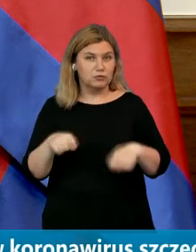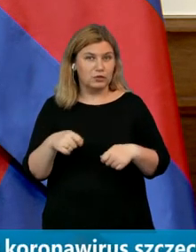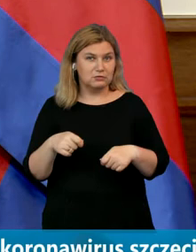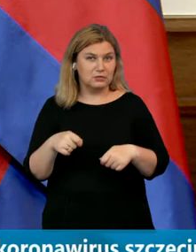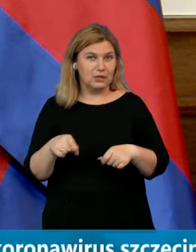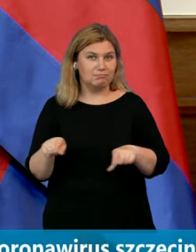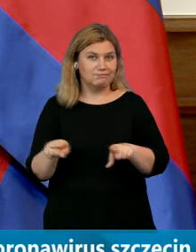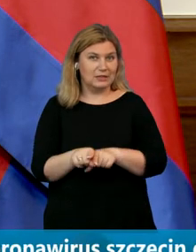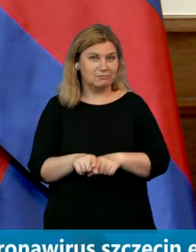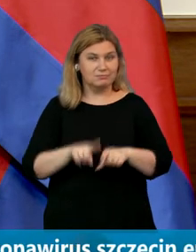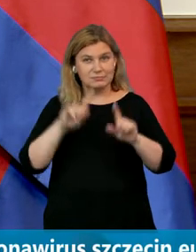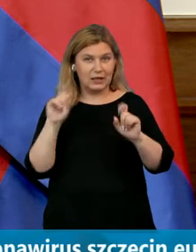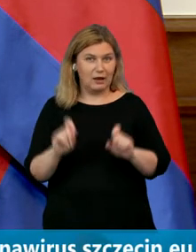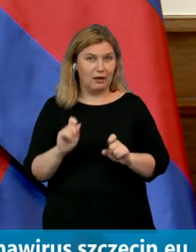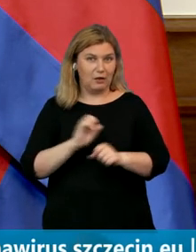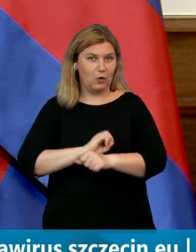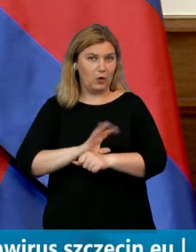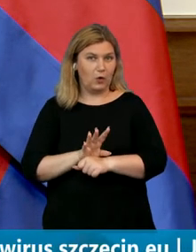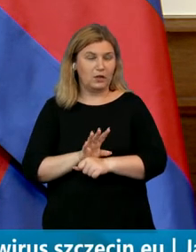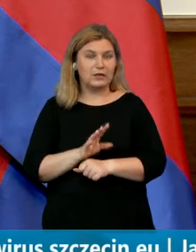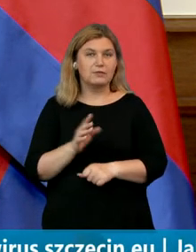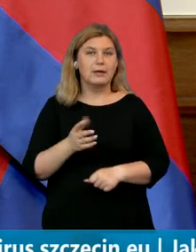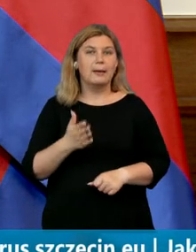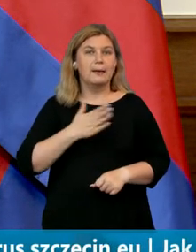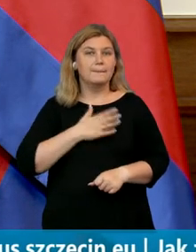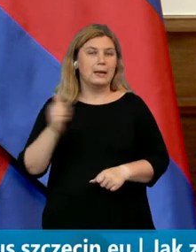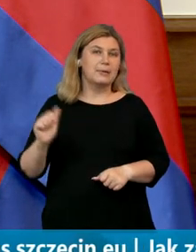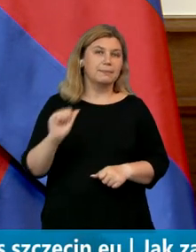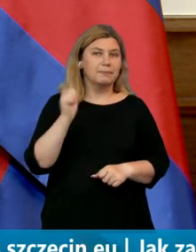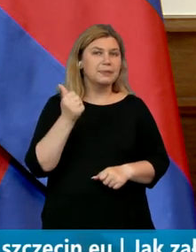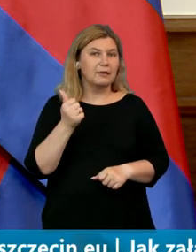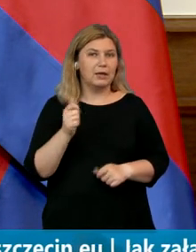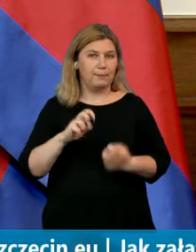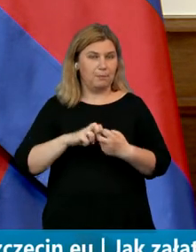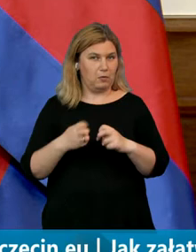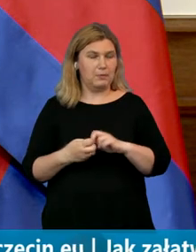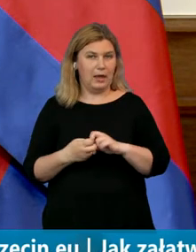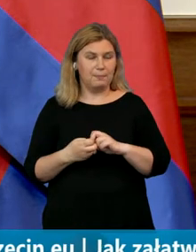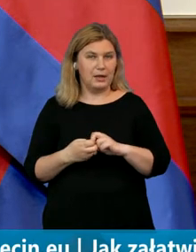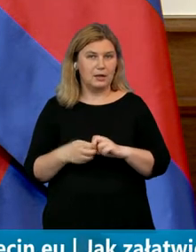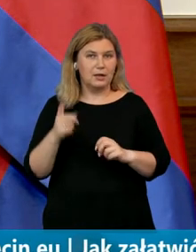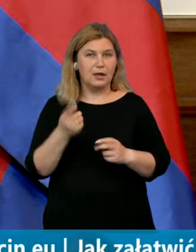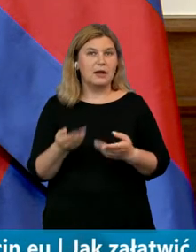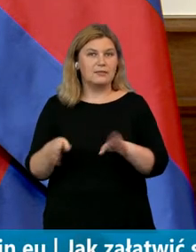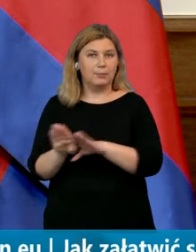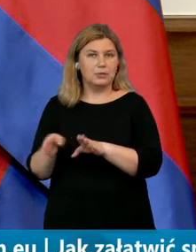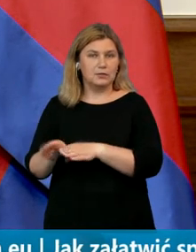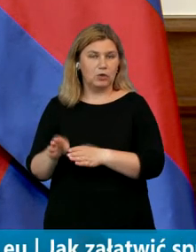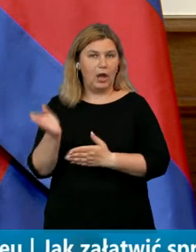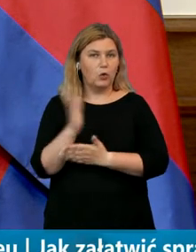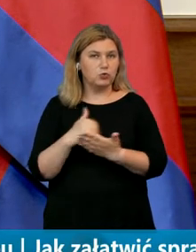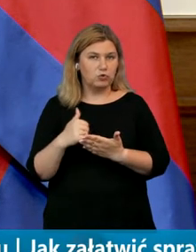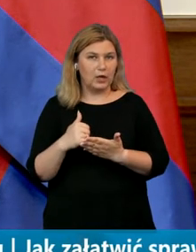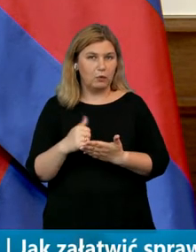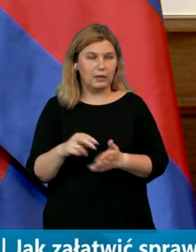również koronawirus. Mamy pierwsze kłopoty z tym związane i zamknięcie pierwszych oddziałów. Na